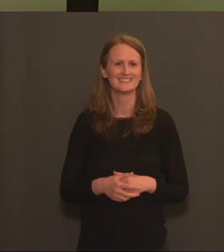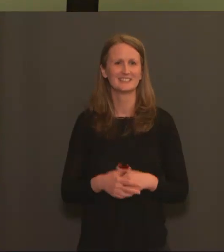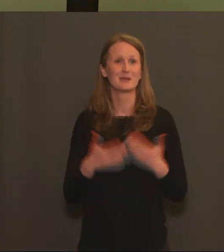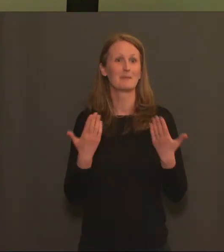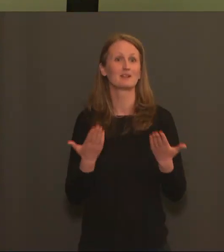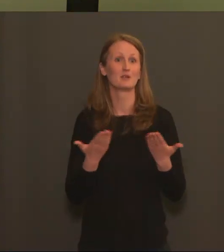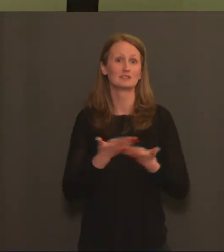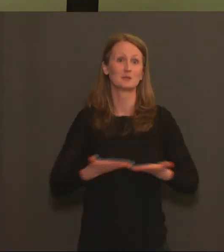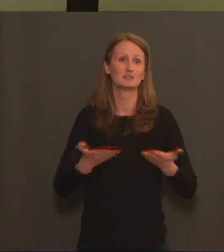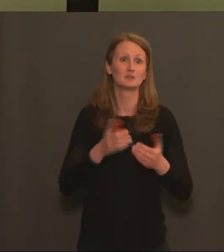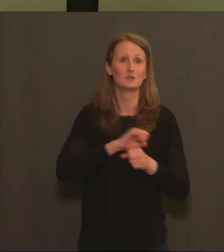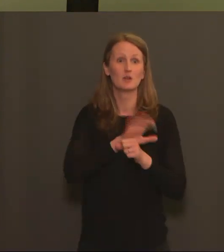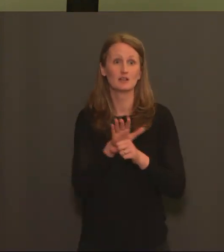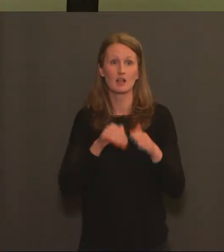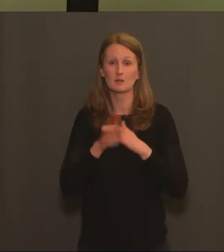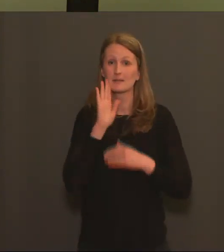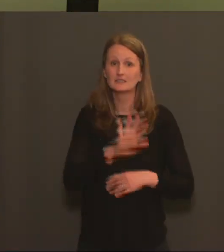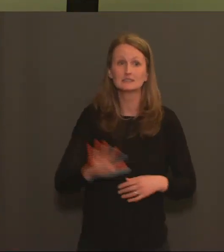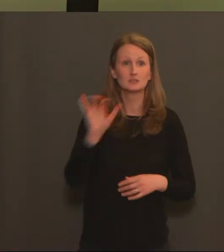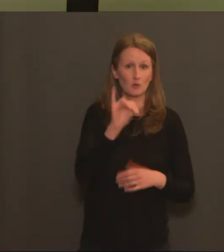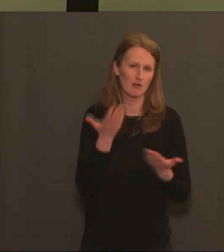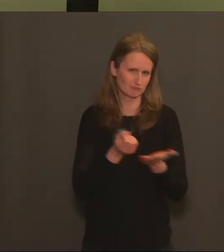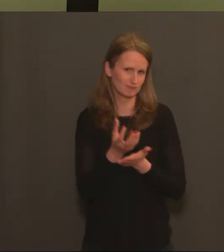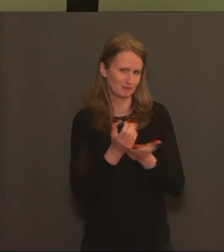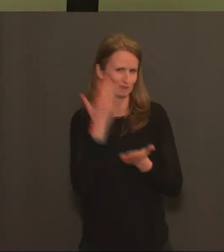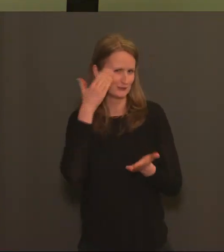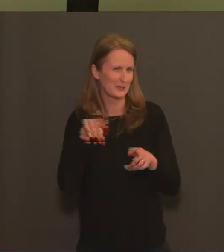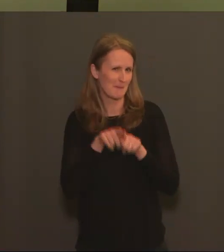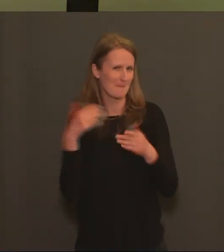commencer par l'intervention du Dr Van Latem.